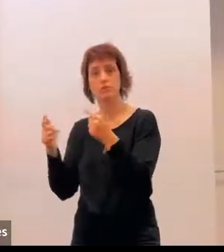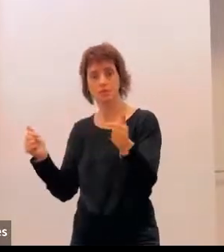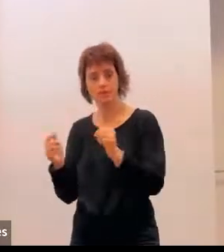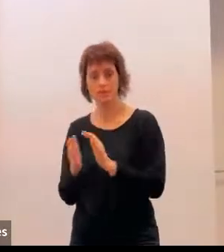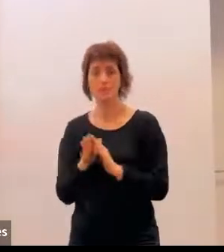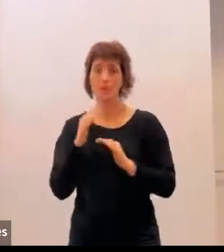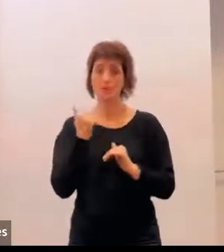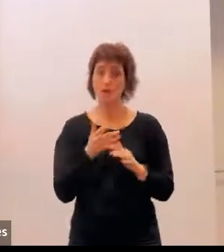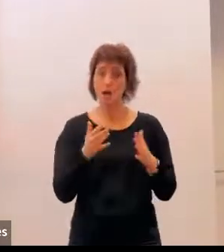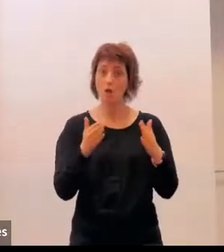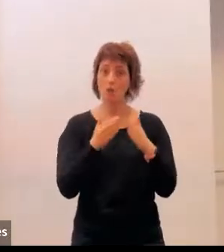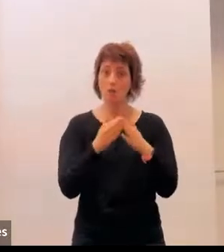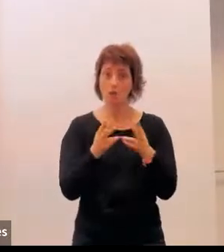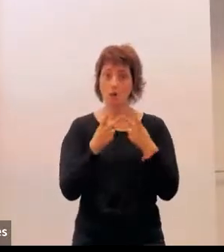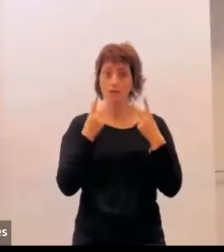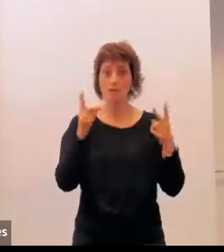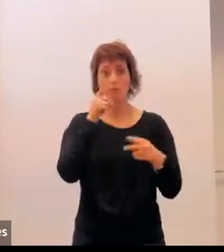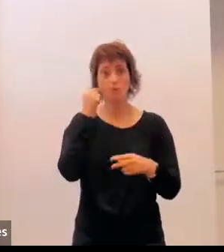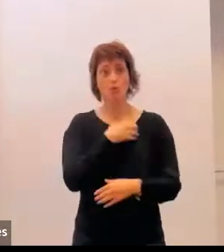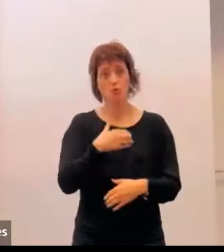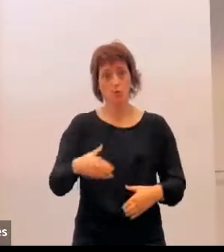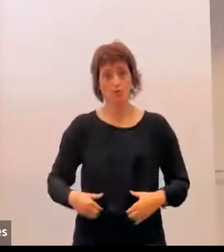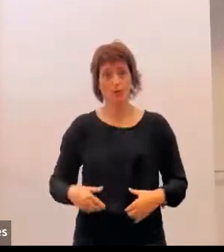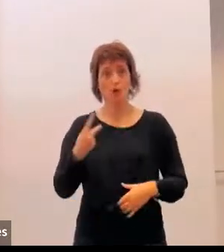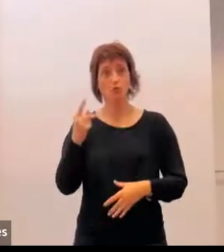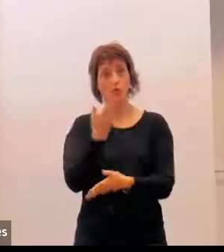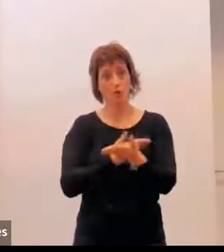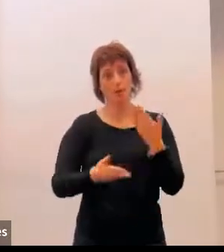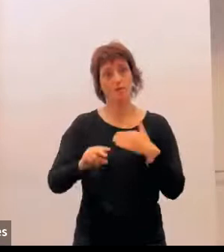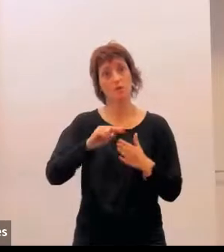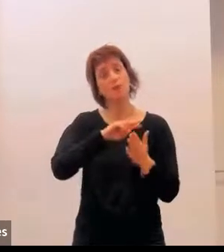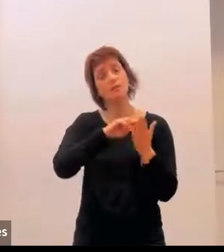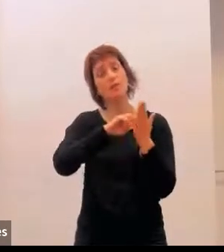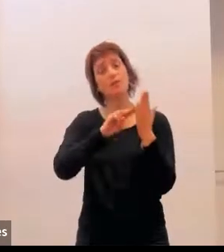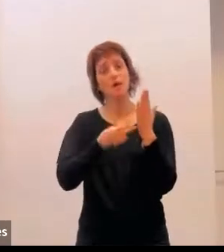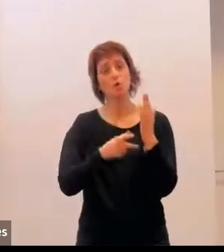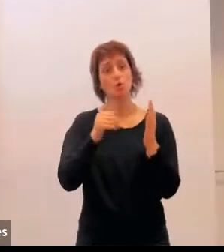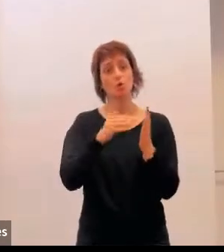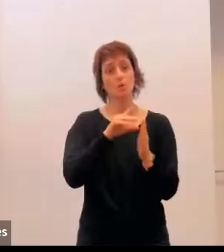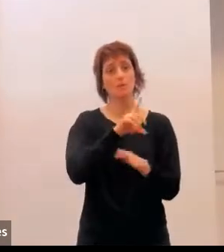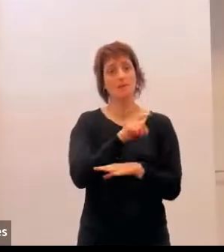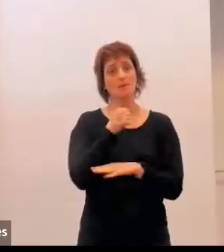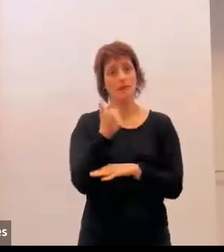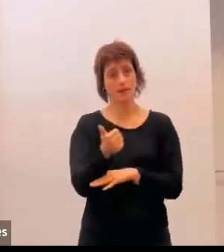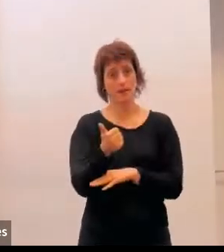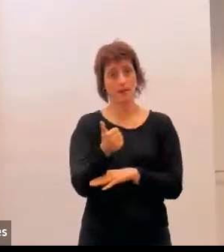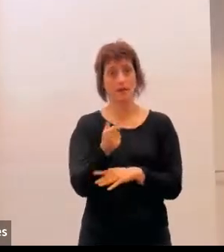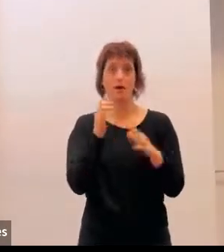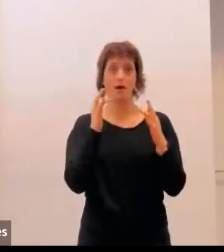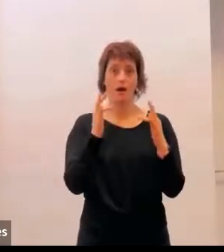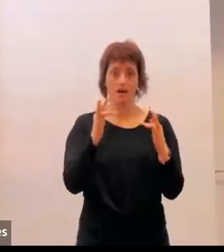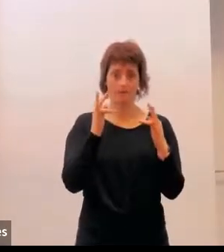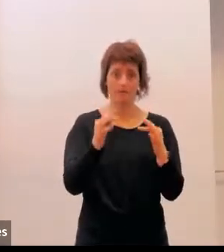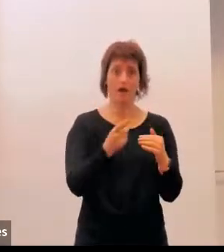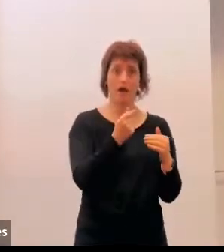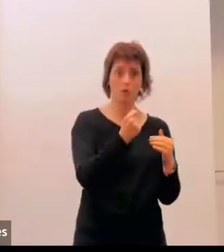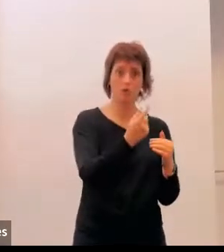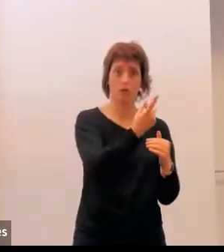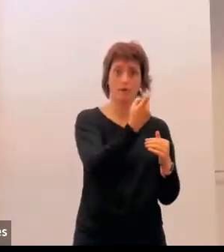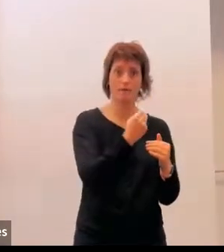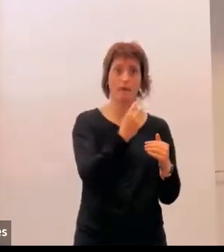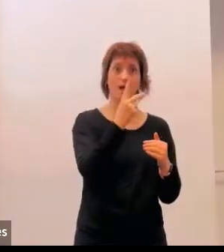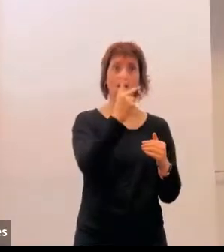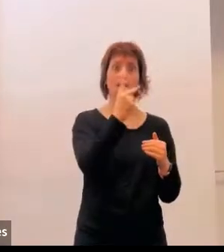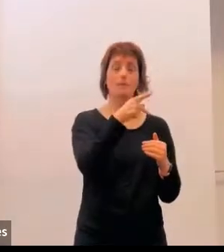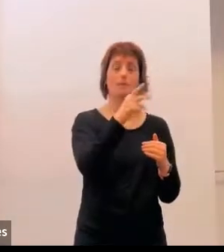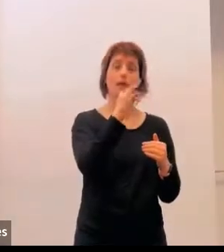demandé d'autoriser le maire ou son représentant à signer la convention 2021 concernant le reversement du produit des